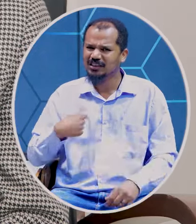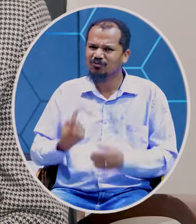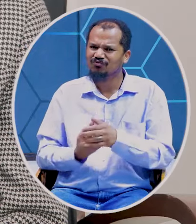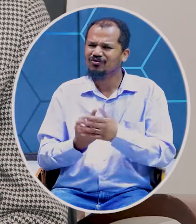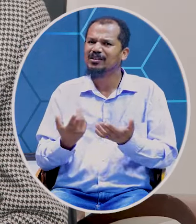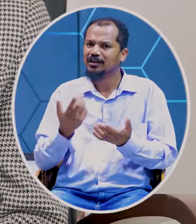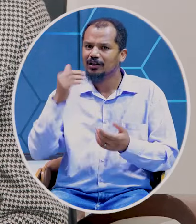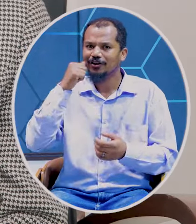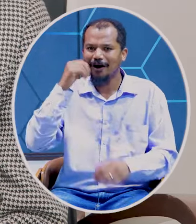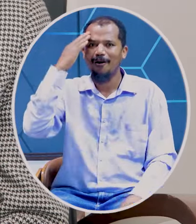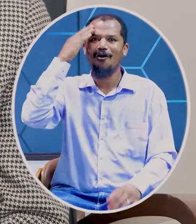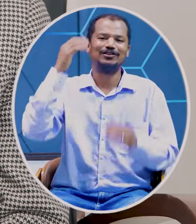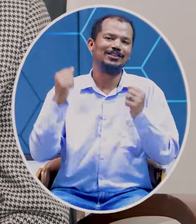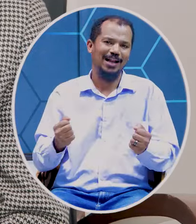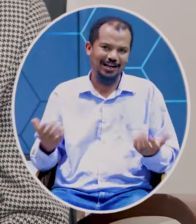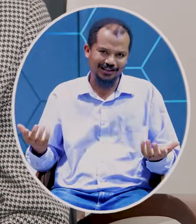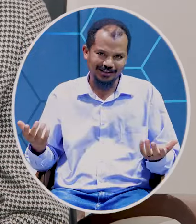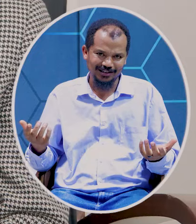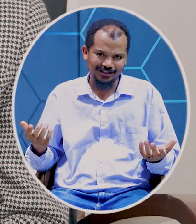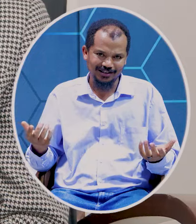ብላ ታውቀዋለች ማለት ነው።